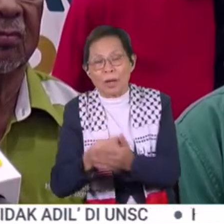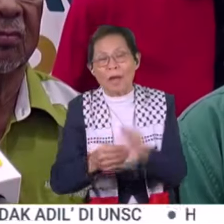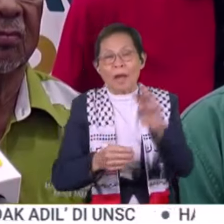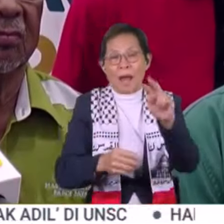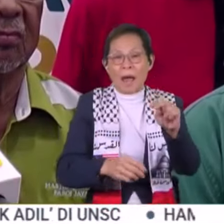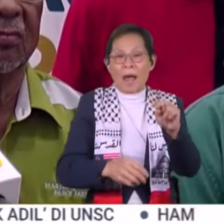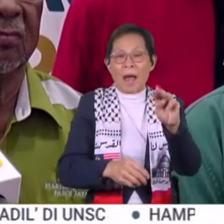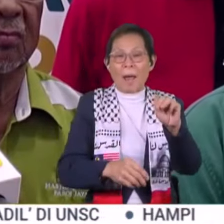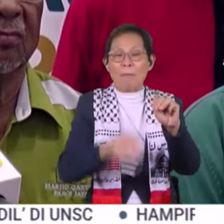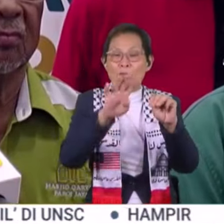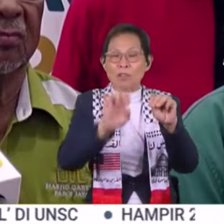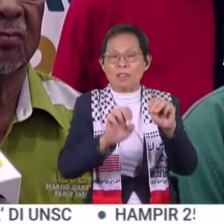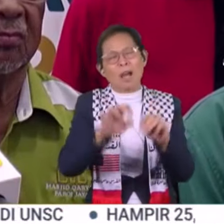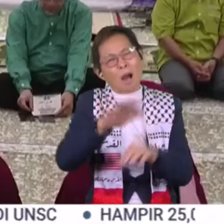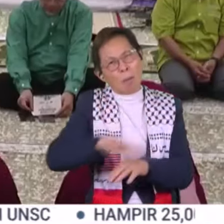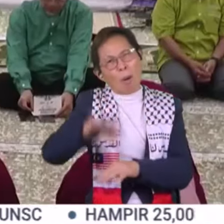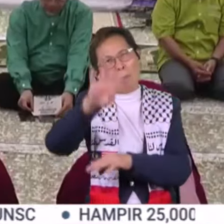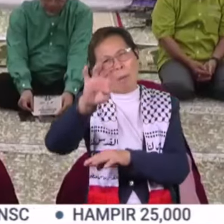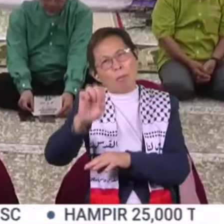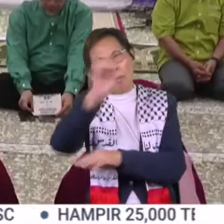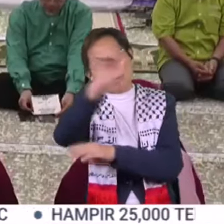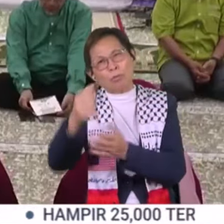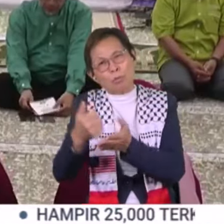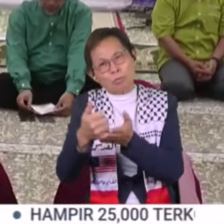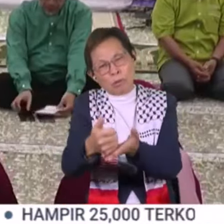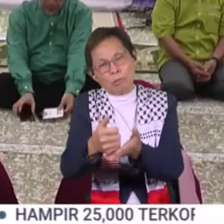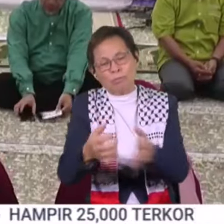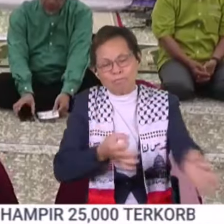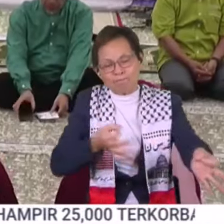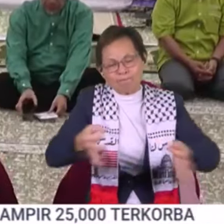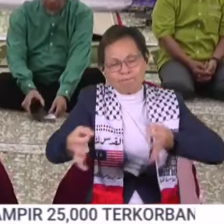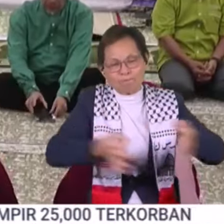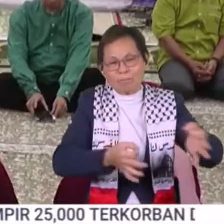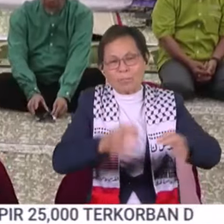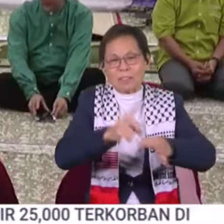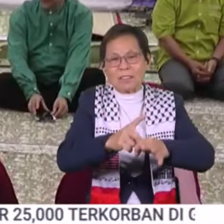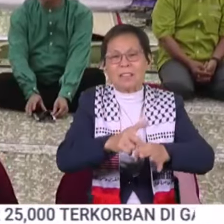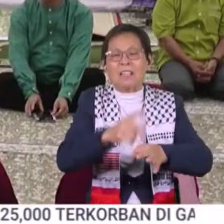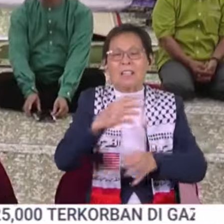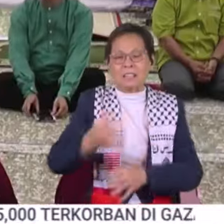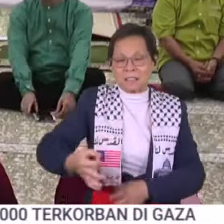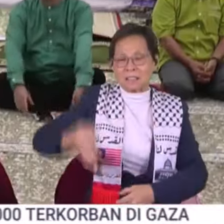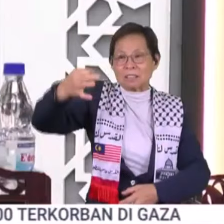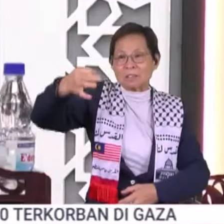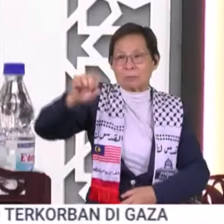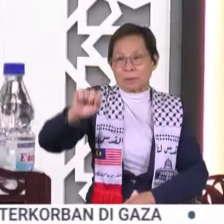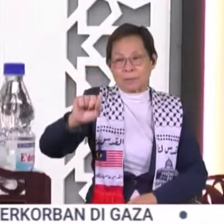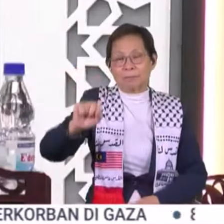42%. Beliau menjelaskan demikian di Seremban.